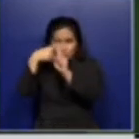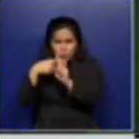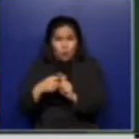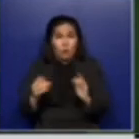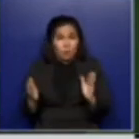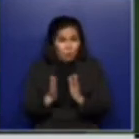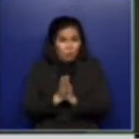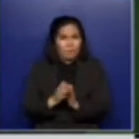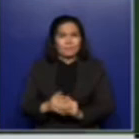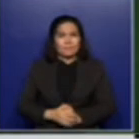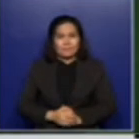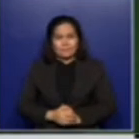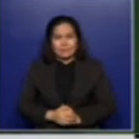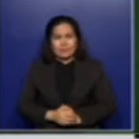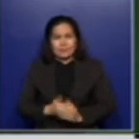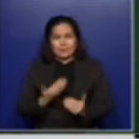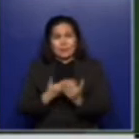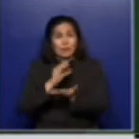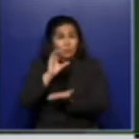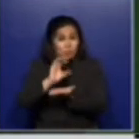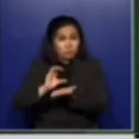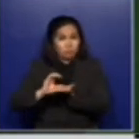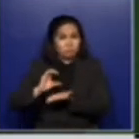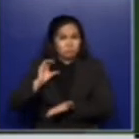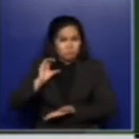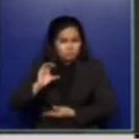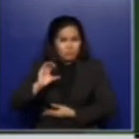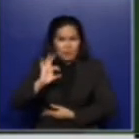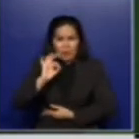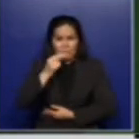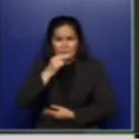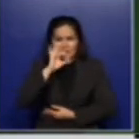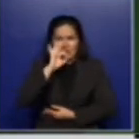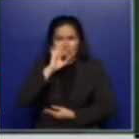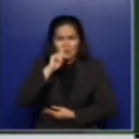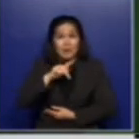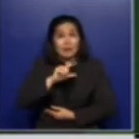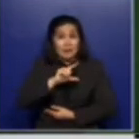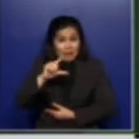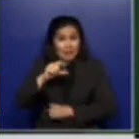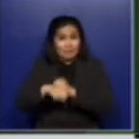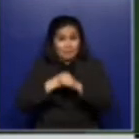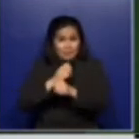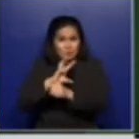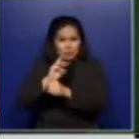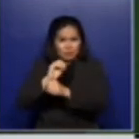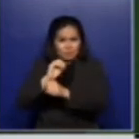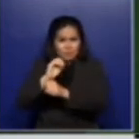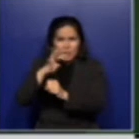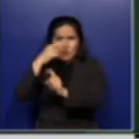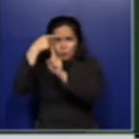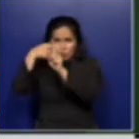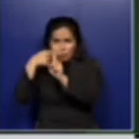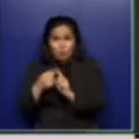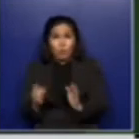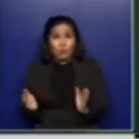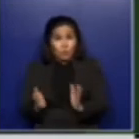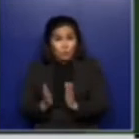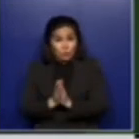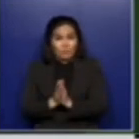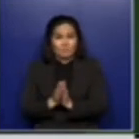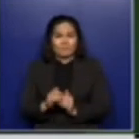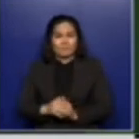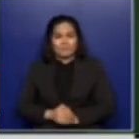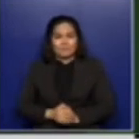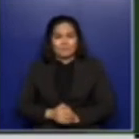ไว้สำหรับการชำระคืนต้นเงินกู้เนี่ย 99,000 ล้านบาทรวมโดยเฉลี่ยท่านจะใช้เงิน